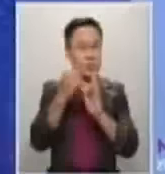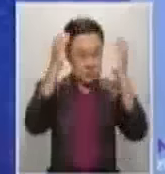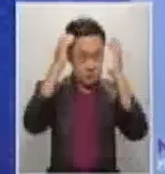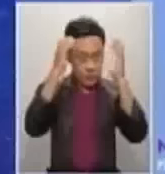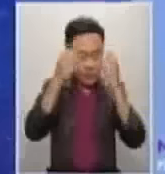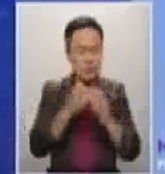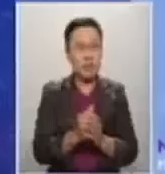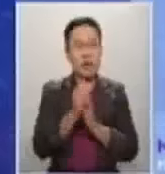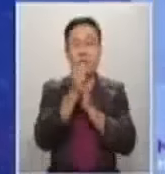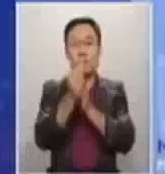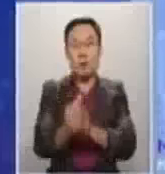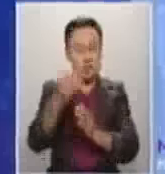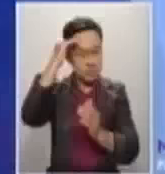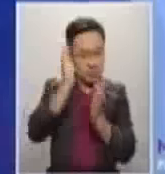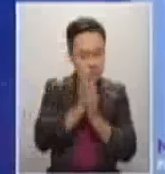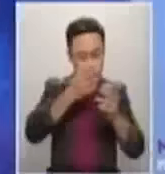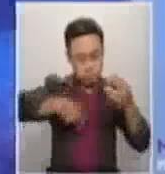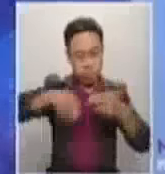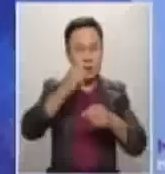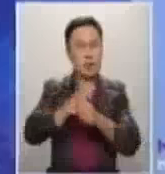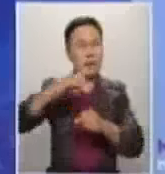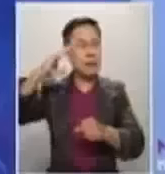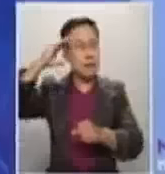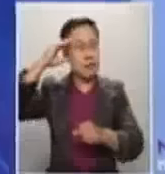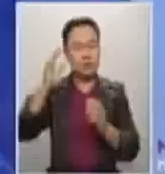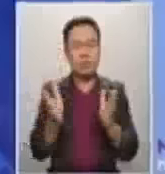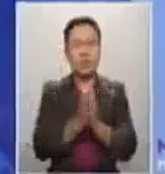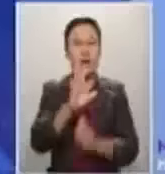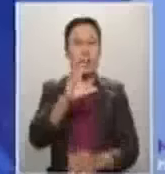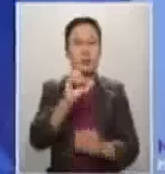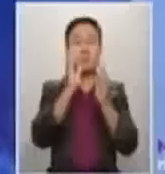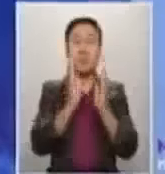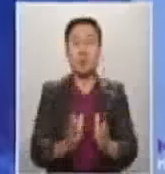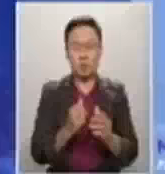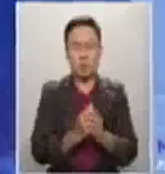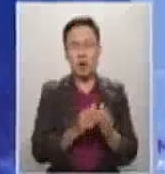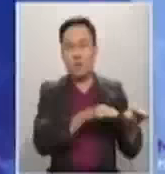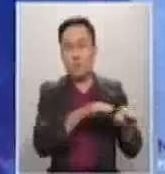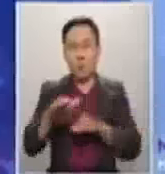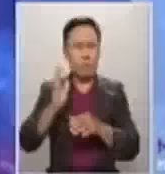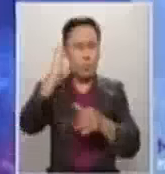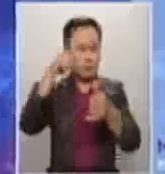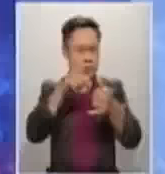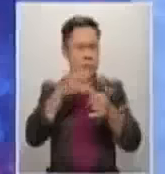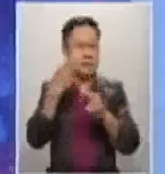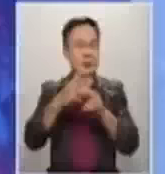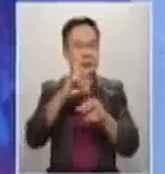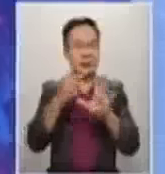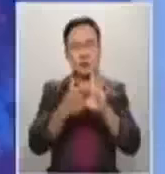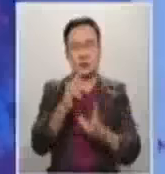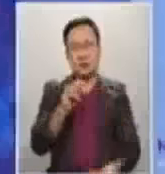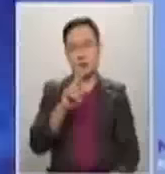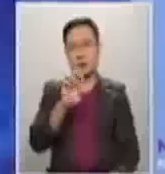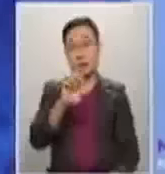ระบุรีนะครับได้นำกำลังเจ้าหน้าที่ตำรวจทหารประมาณ50นายนำตัวนายชาตรีร่วมสูงเนินผู้ต้องห